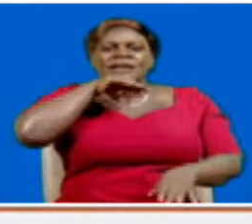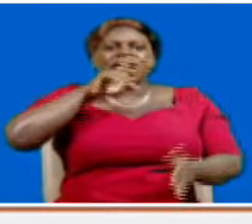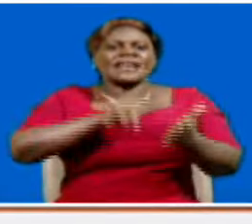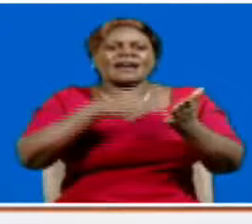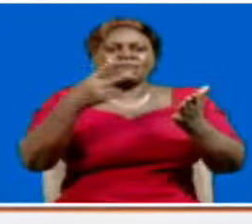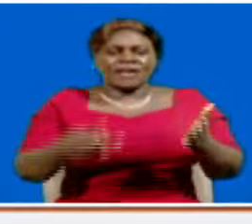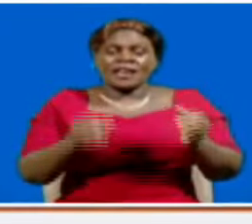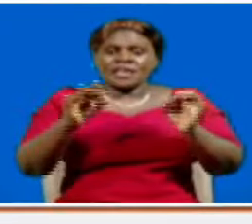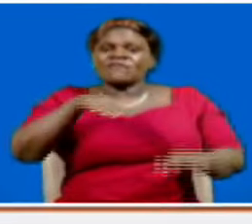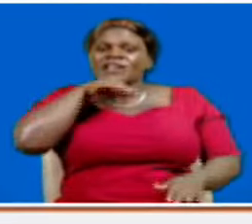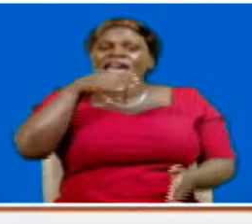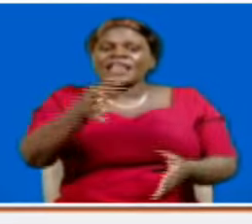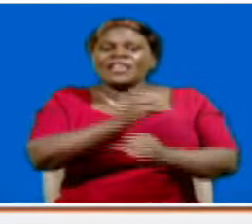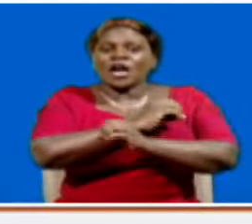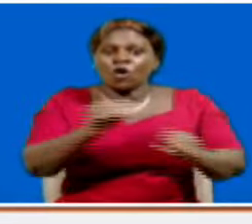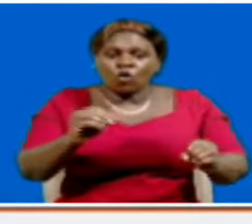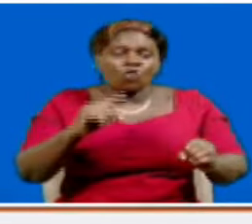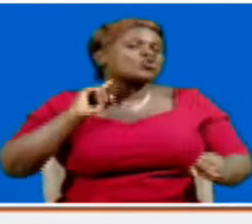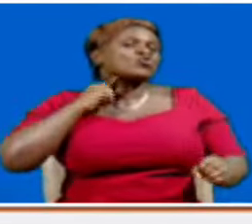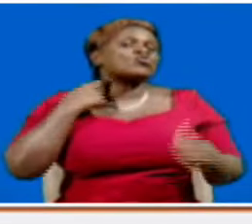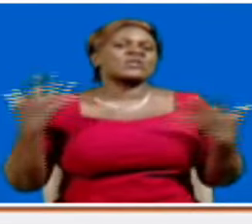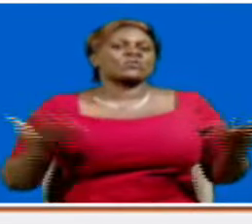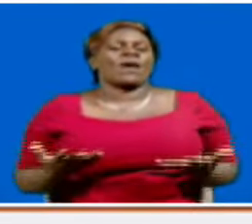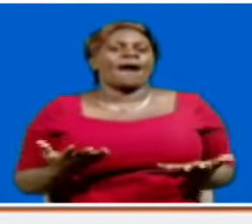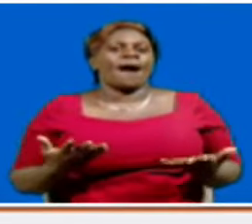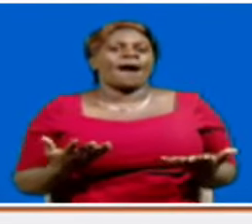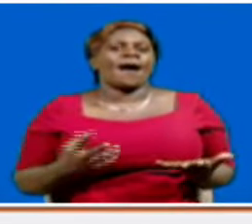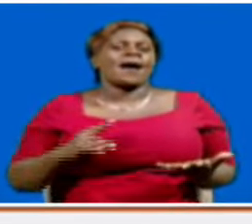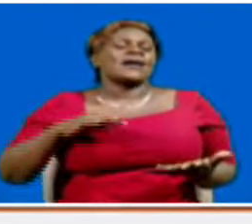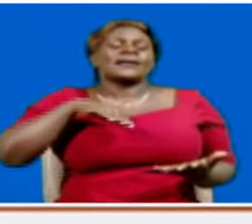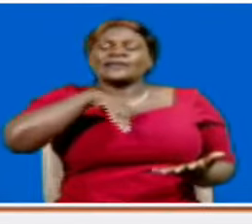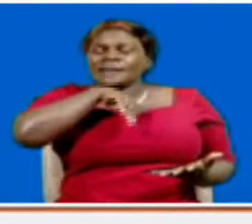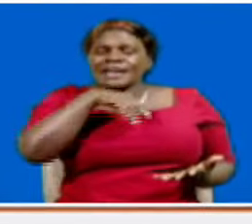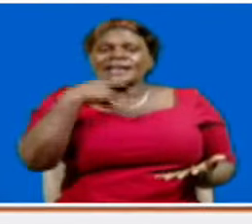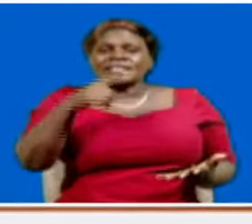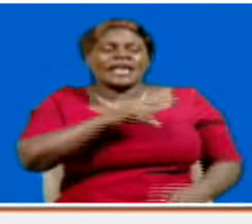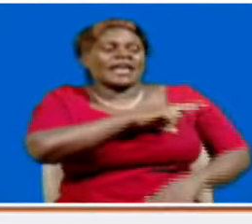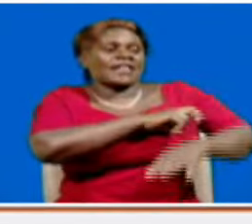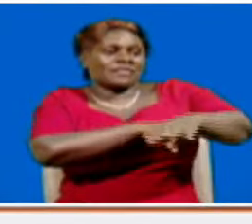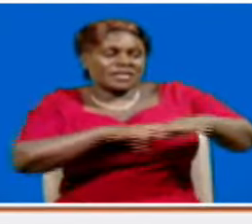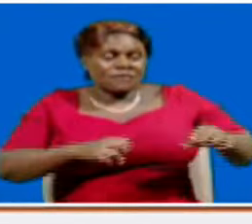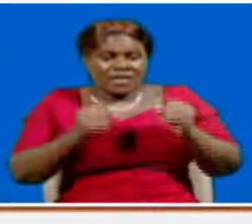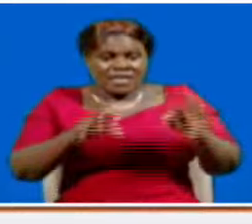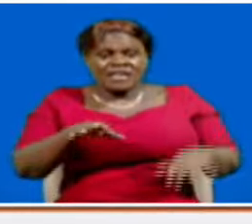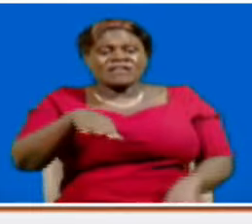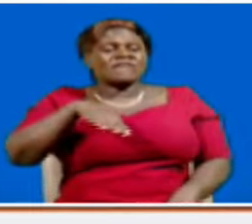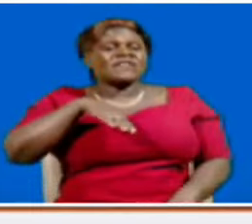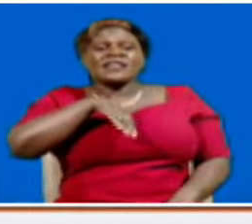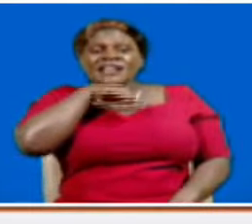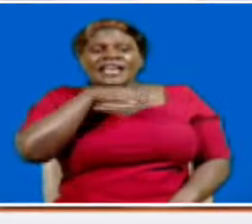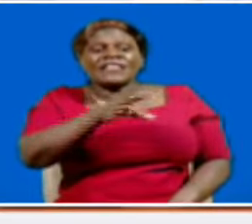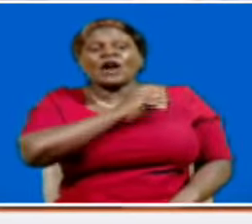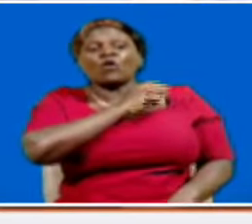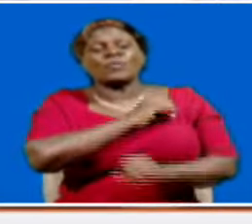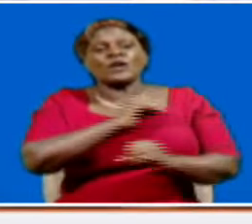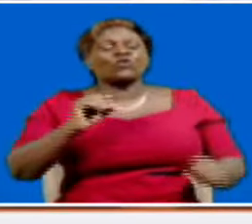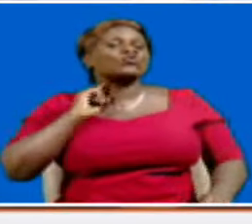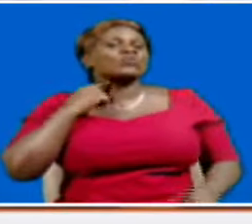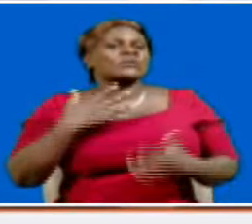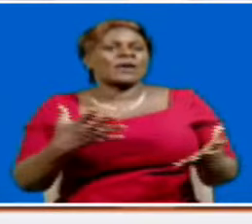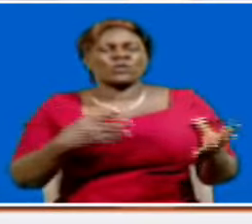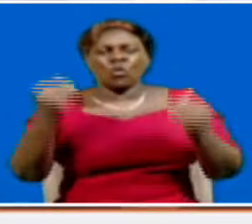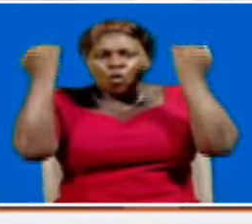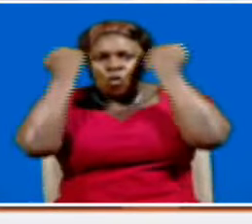ni nini? Itamu ya election ni Raila aseme kimeibiwa. Sasa kama hakuna Raila kusema kimeibiwa, kuna kuenda